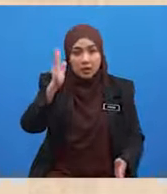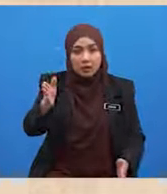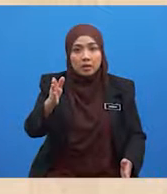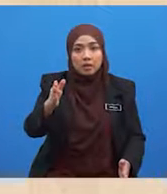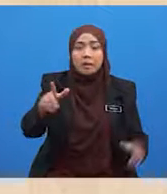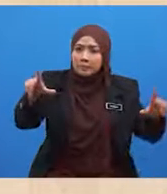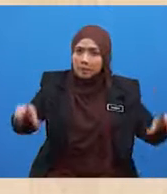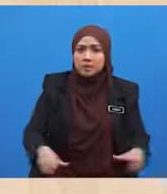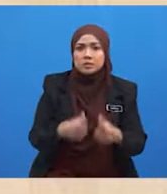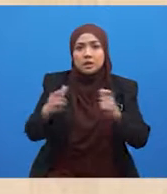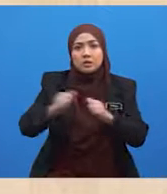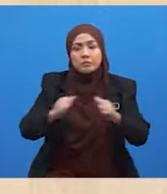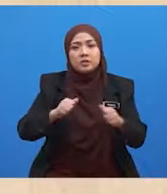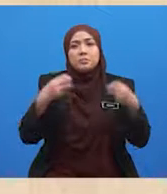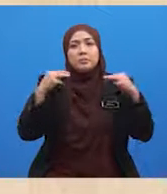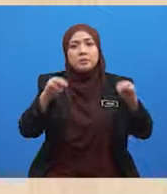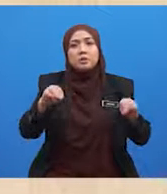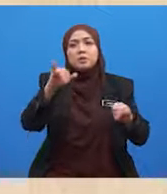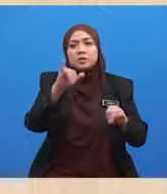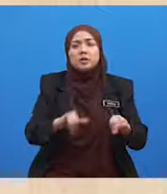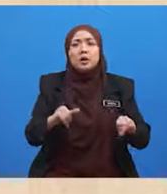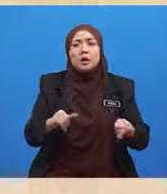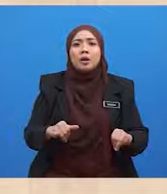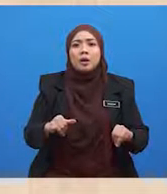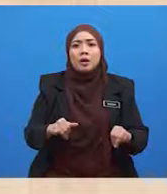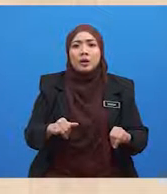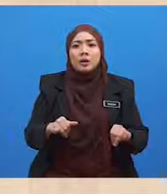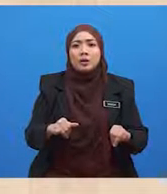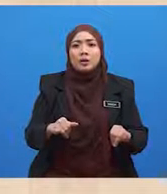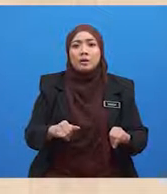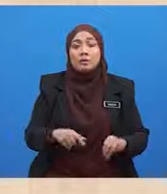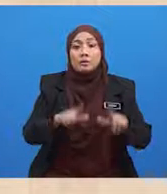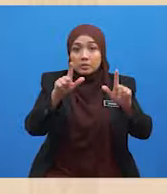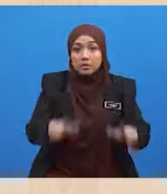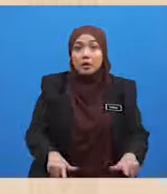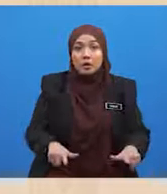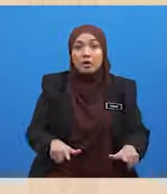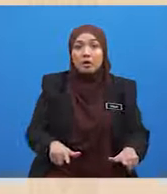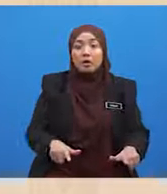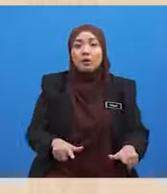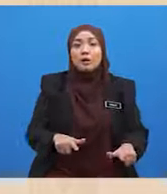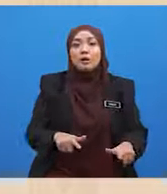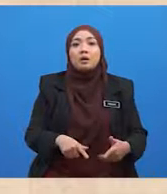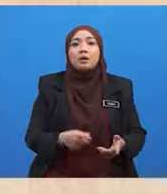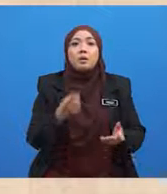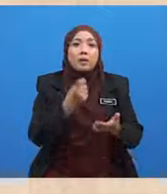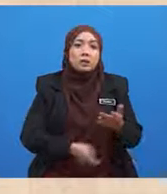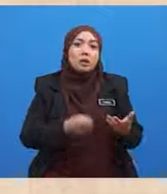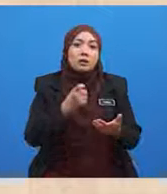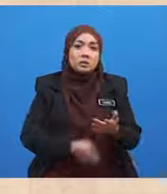activity pemasaran yang melibatkan pembangunan produk penetapan harga promosi